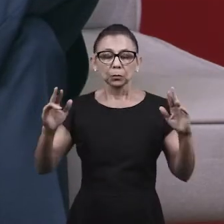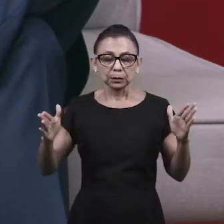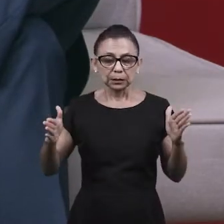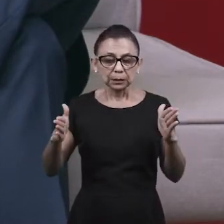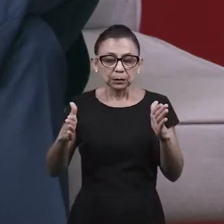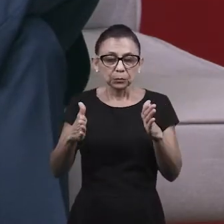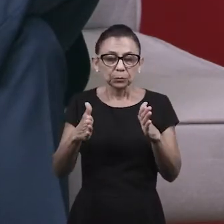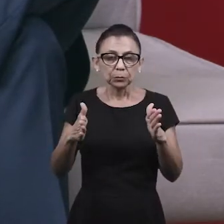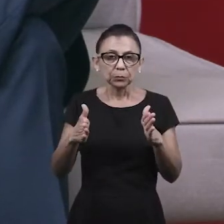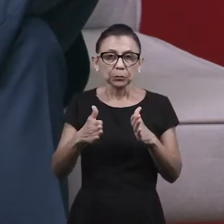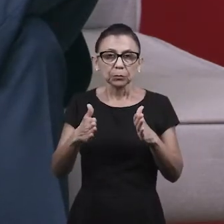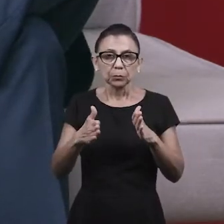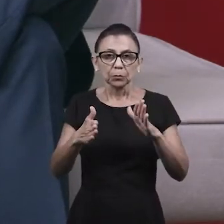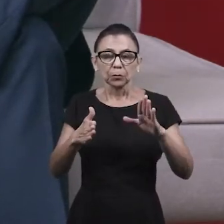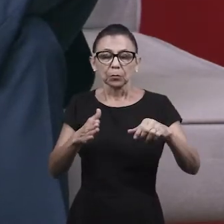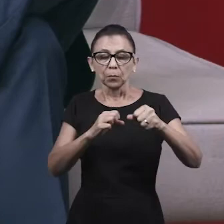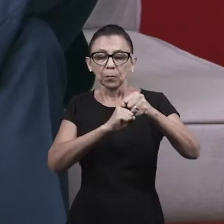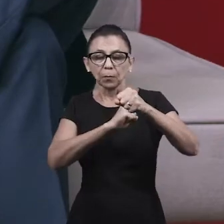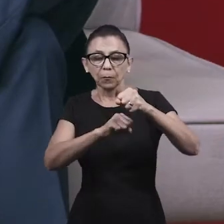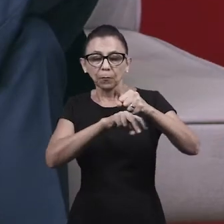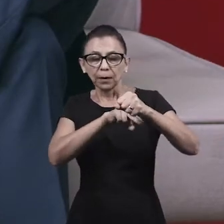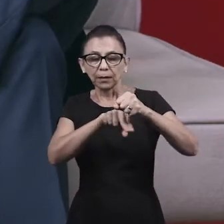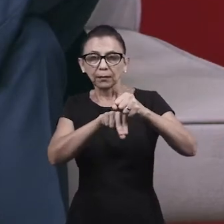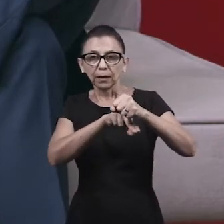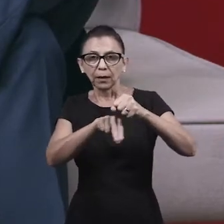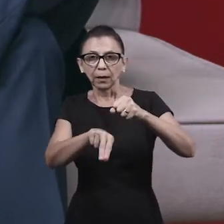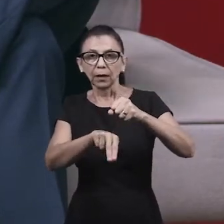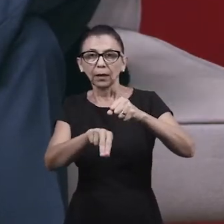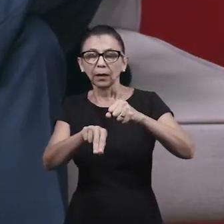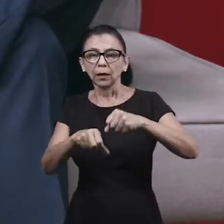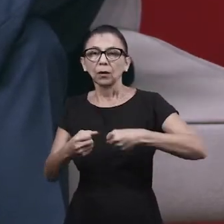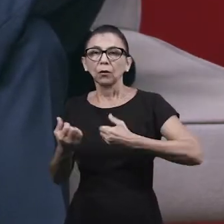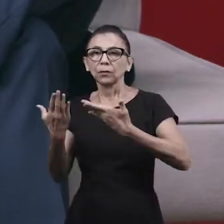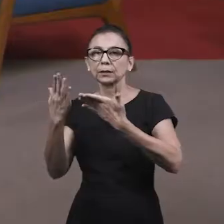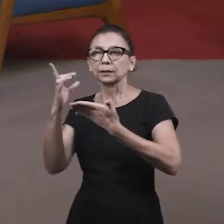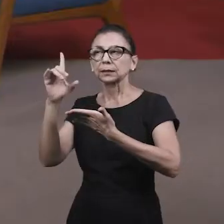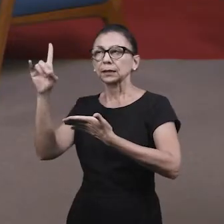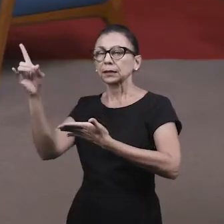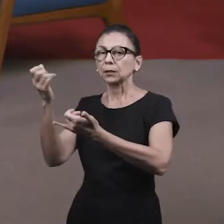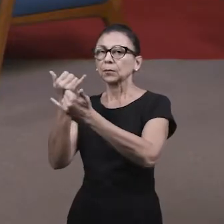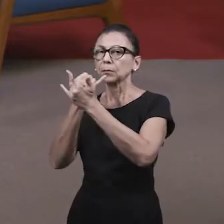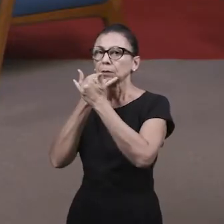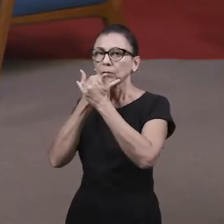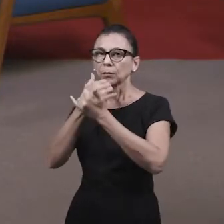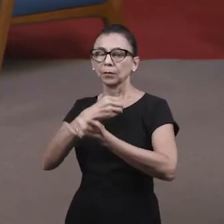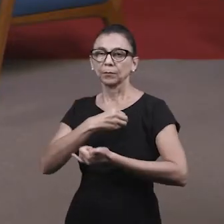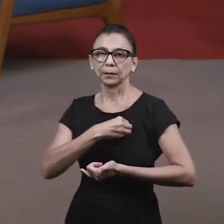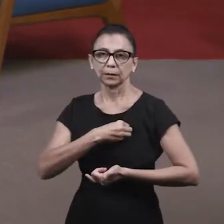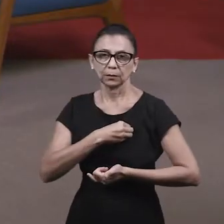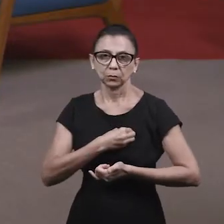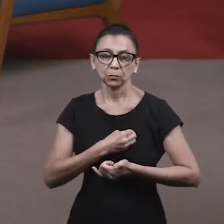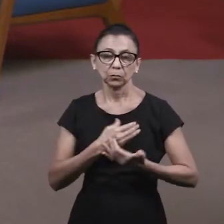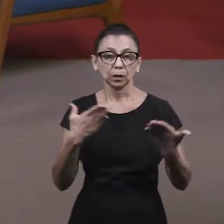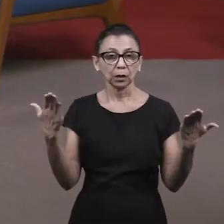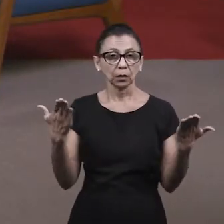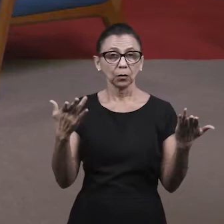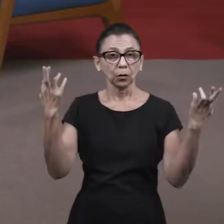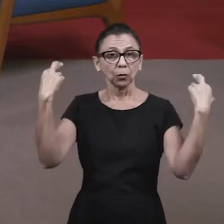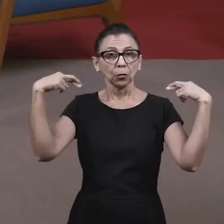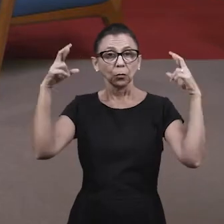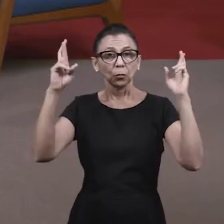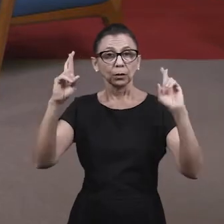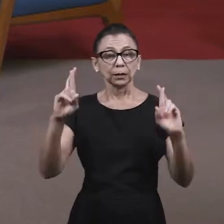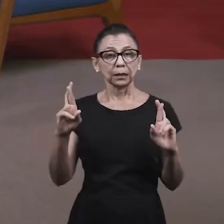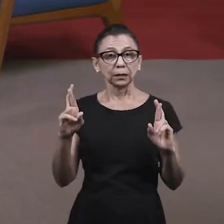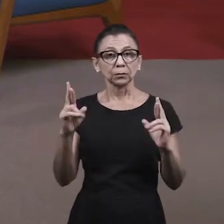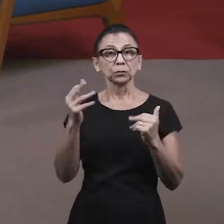est oh, le monde. À celui qui confesse, voici l'agneau de Dieu qui ôte le péché du